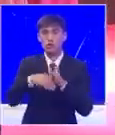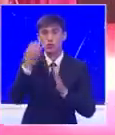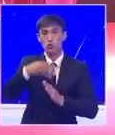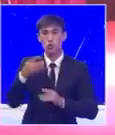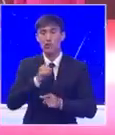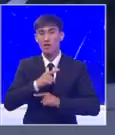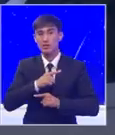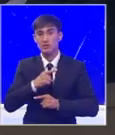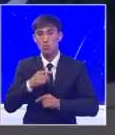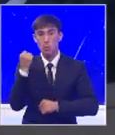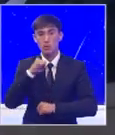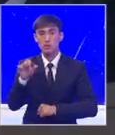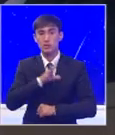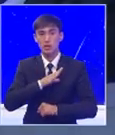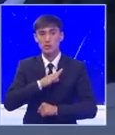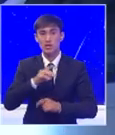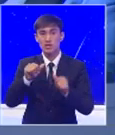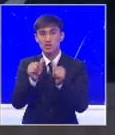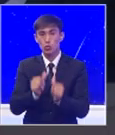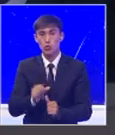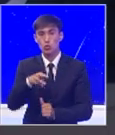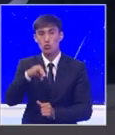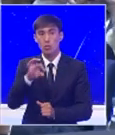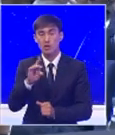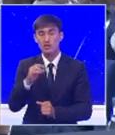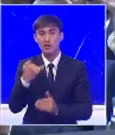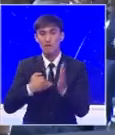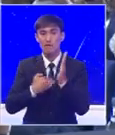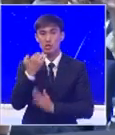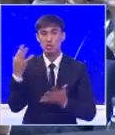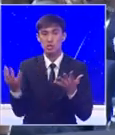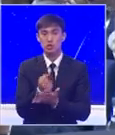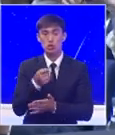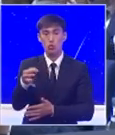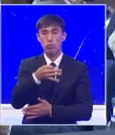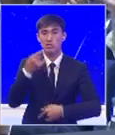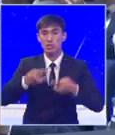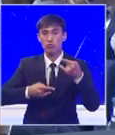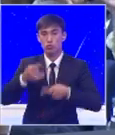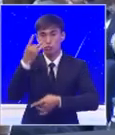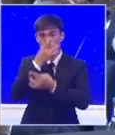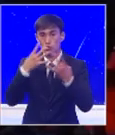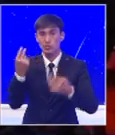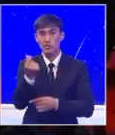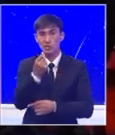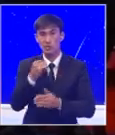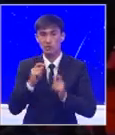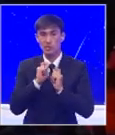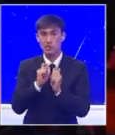финалистов. Победители стали обладателями статуэток «Тумар» за высшие достижения в области телевизионных искусств и